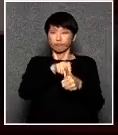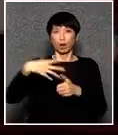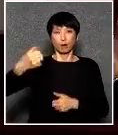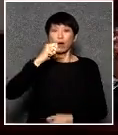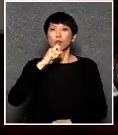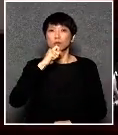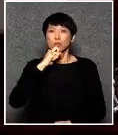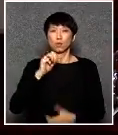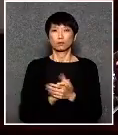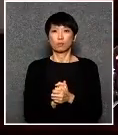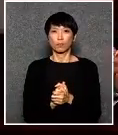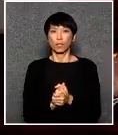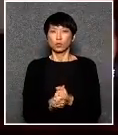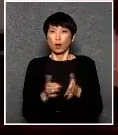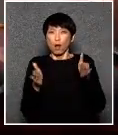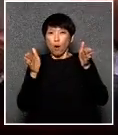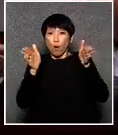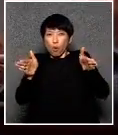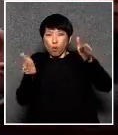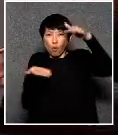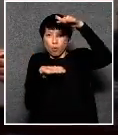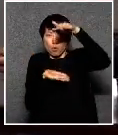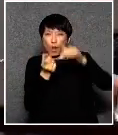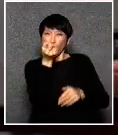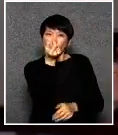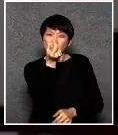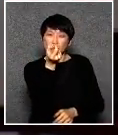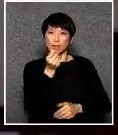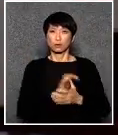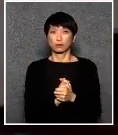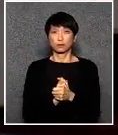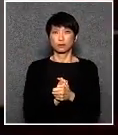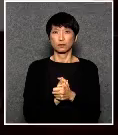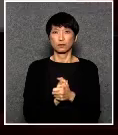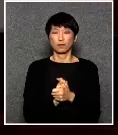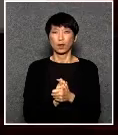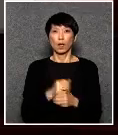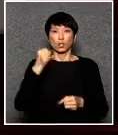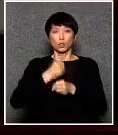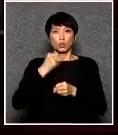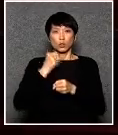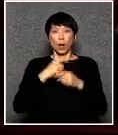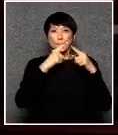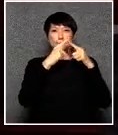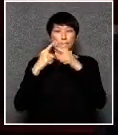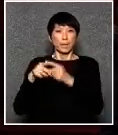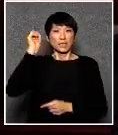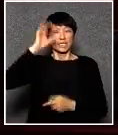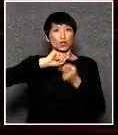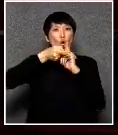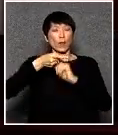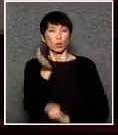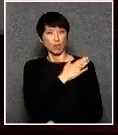能夠喺個夾縫中，喺個罅隙嗰度去盡一個民意代表嘅責任啫嘛。而家